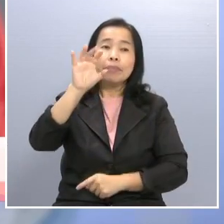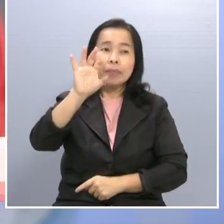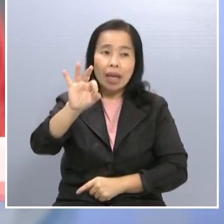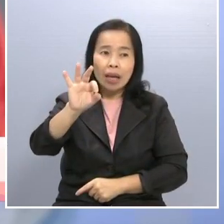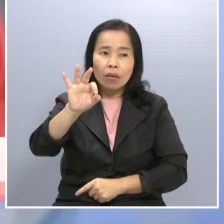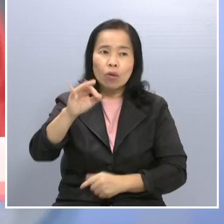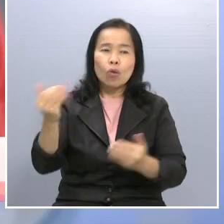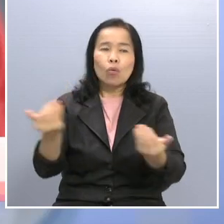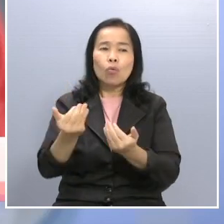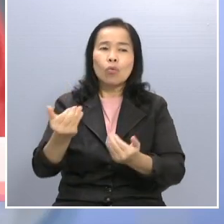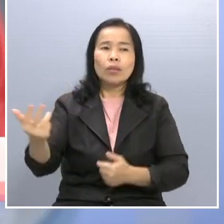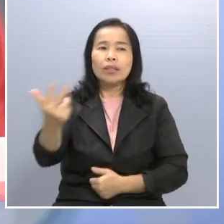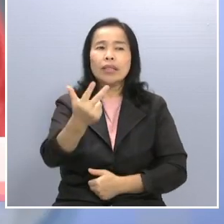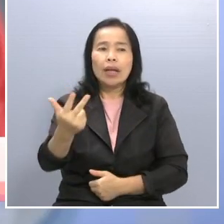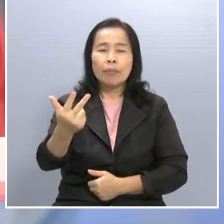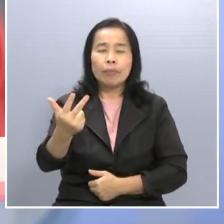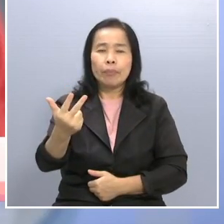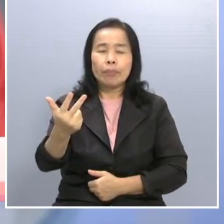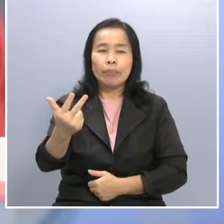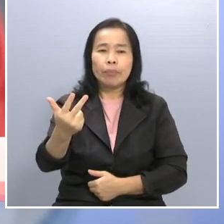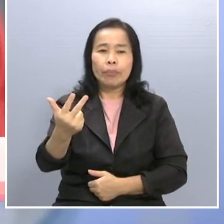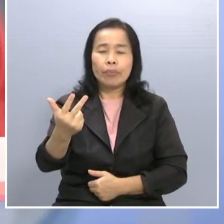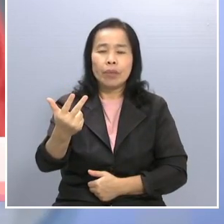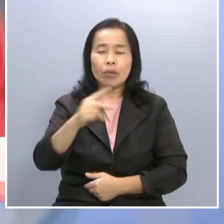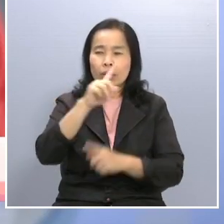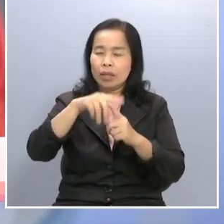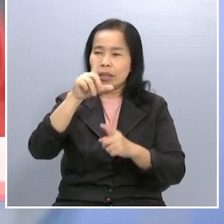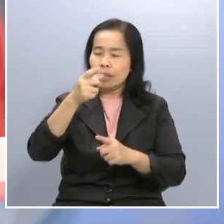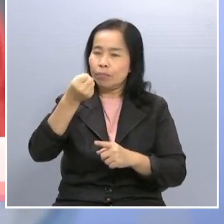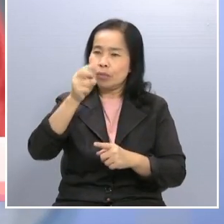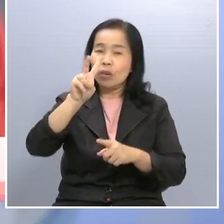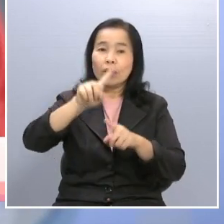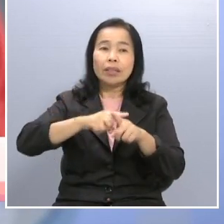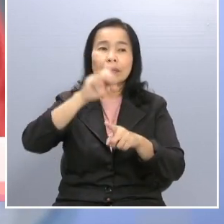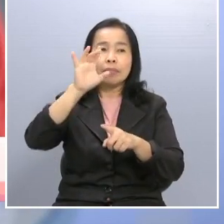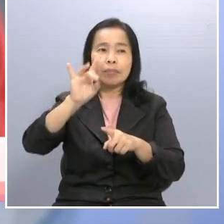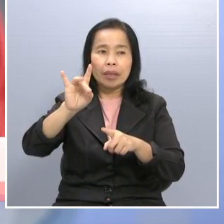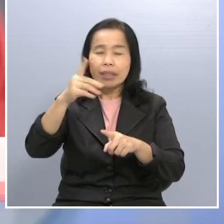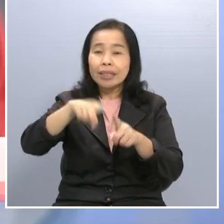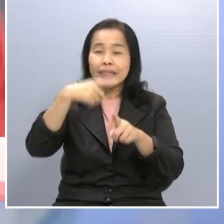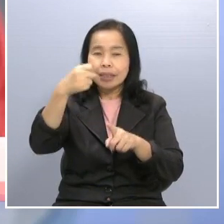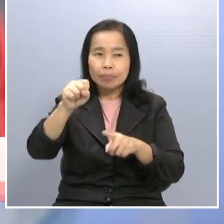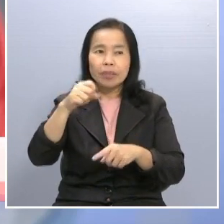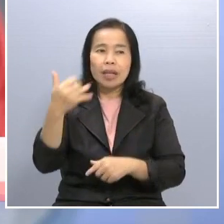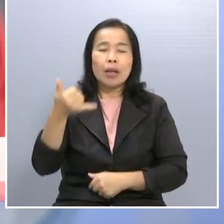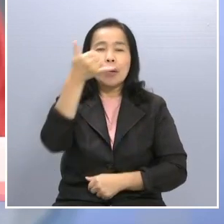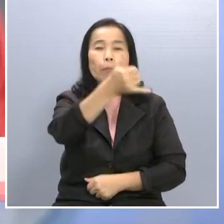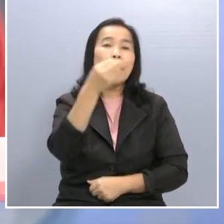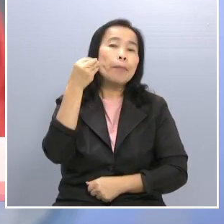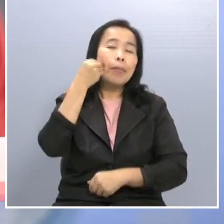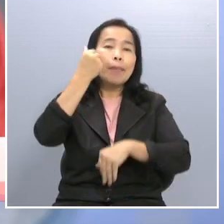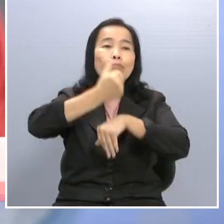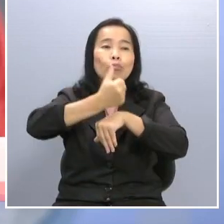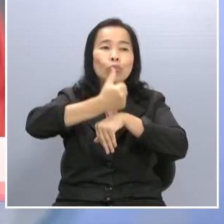คนนั้นเดินมาทางมานครวันที่12ตุลาบ้านที่เศร้าอยู่หมู่ที่6แต่เข้าไปให้ผู้ใหญ่บ้านหมู่ที่7นั้นพาเข้าม